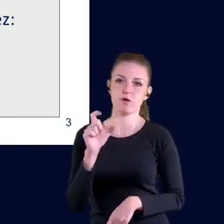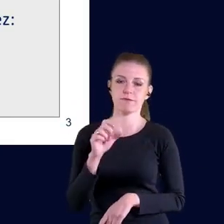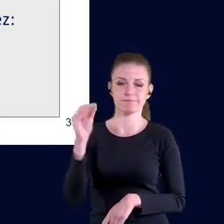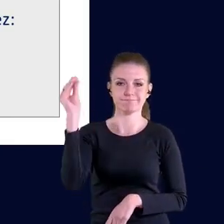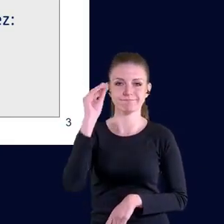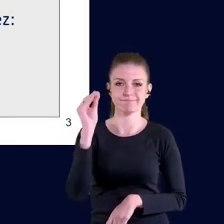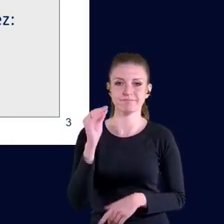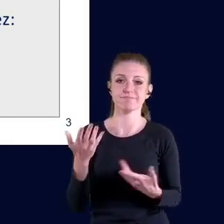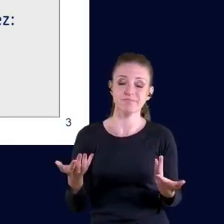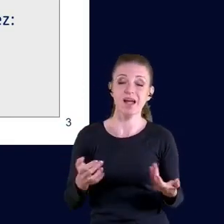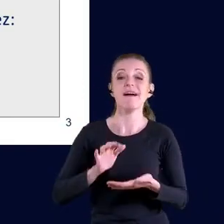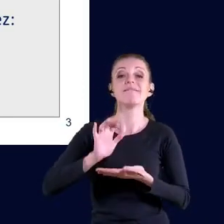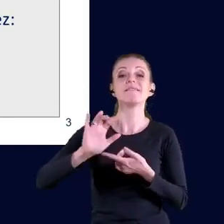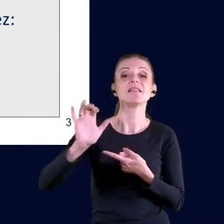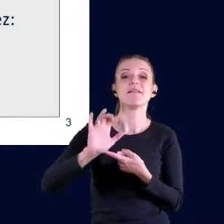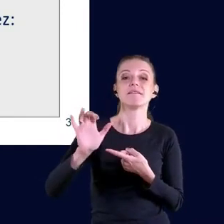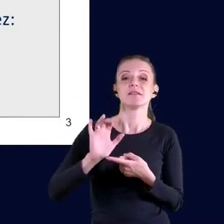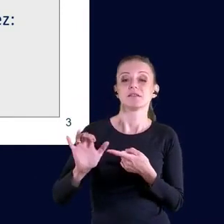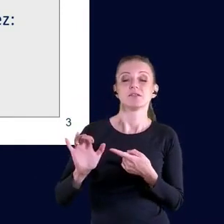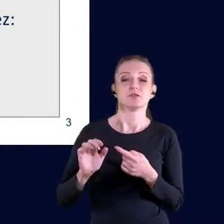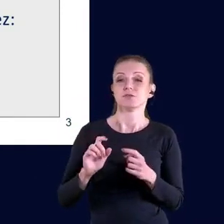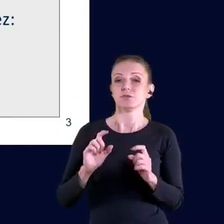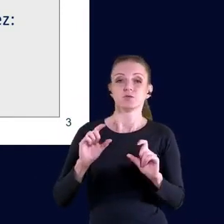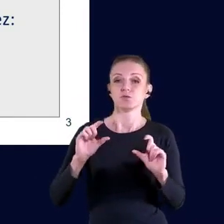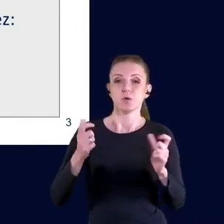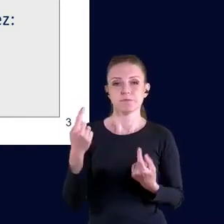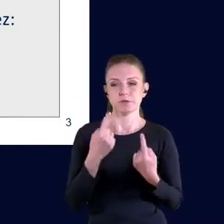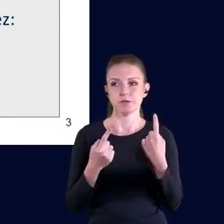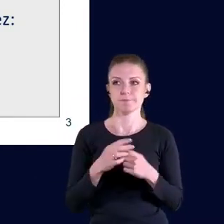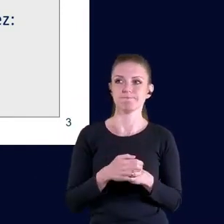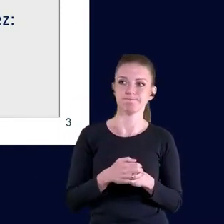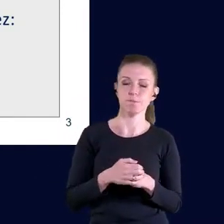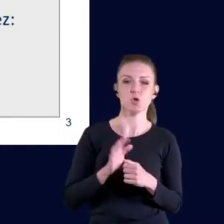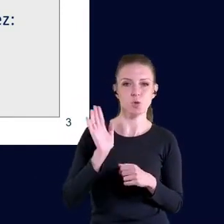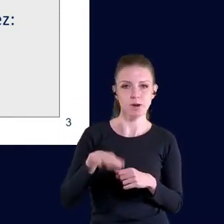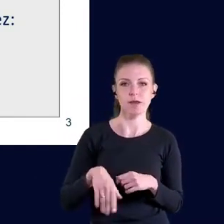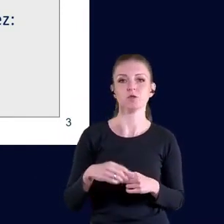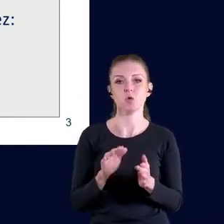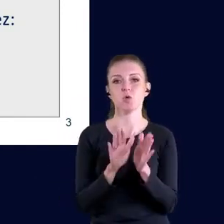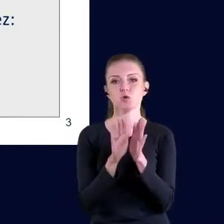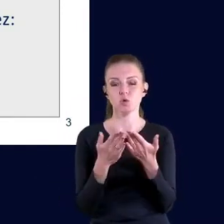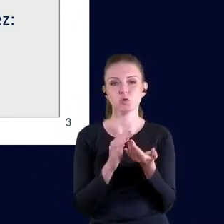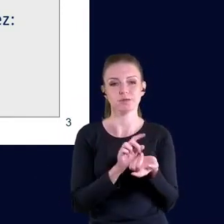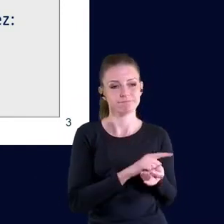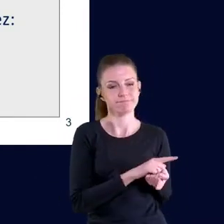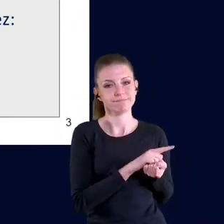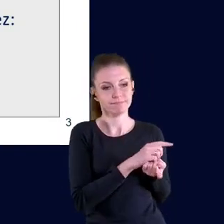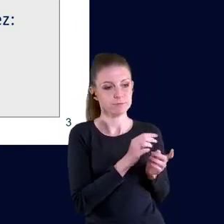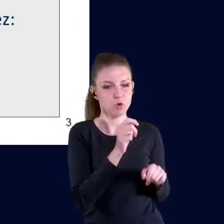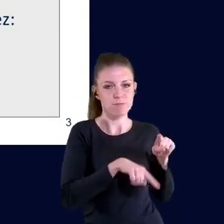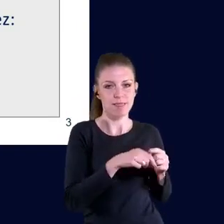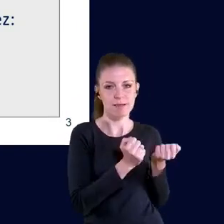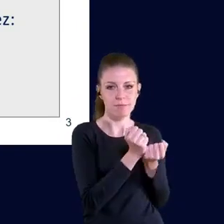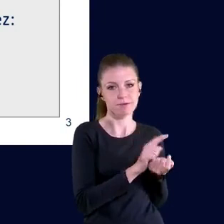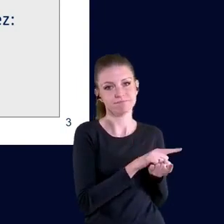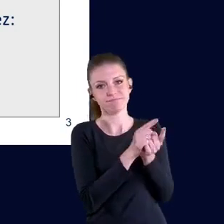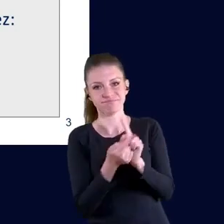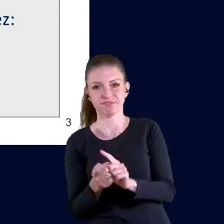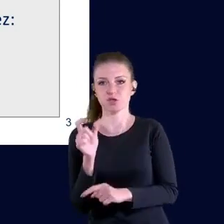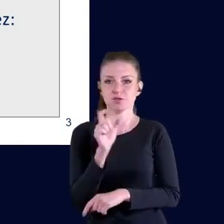wydawcy żeby przyciągnąć uwagę konsumentów tworzą nowy content cyfrowy udoskonala ją go modyfikują